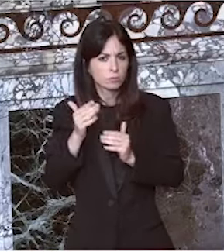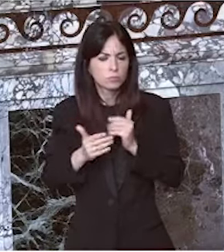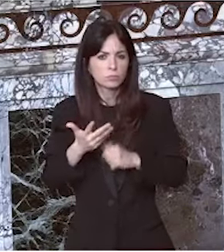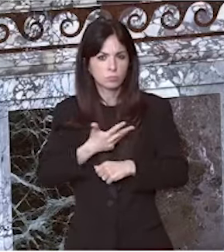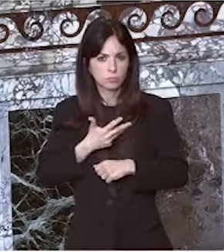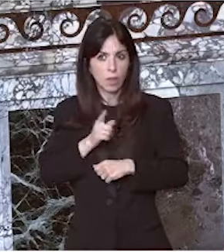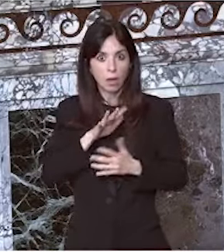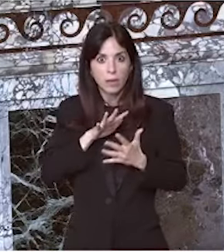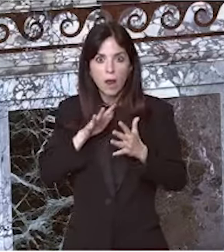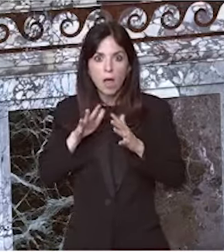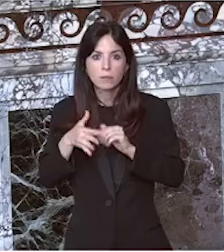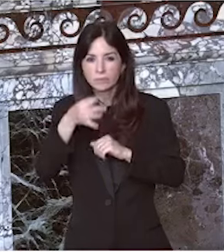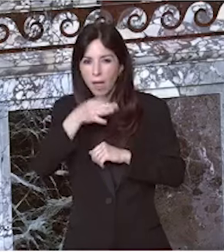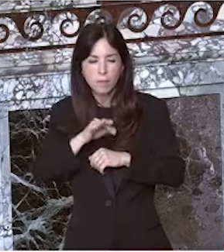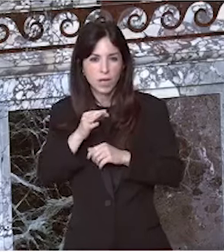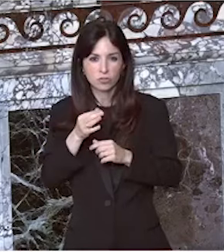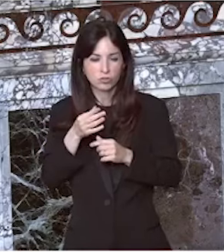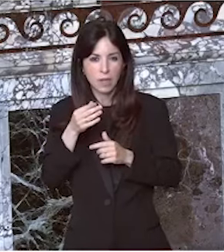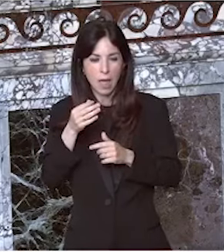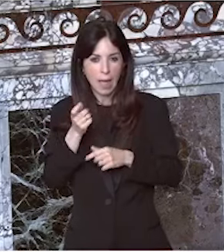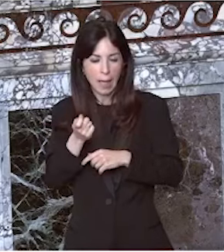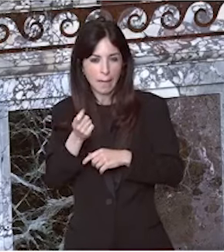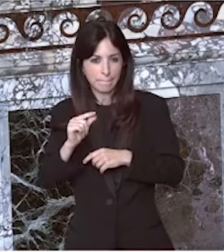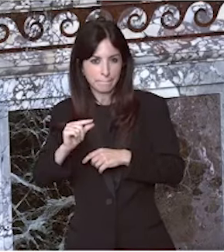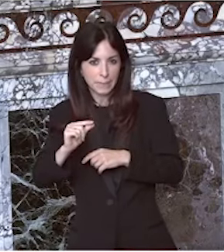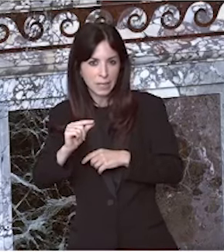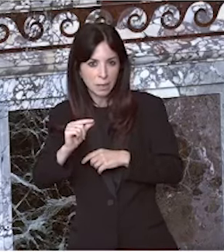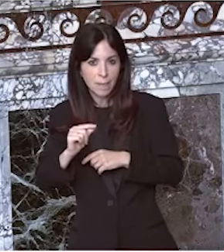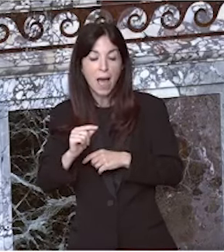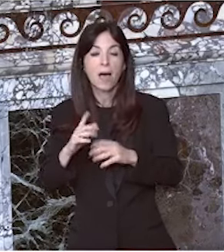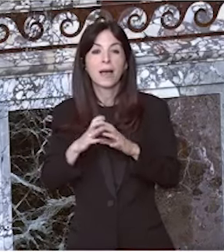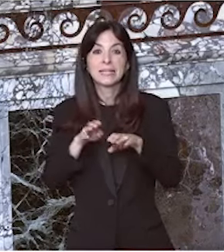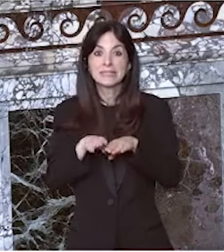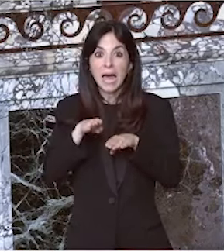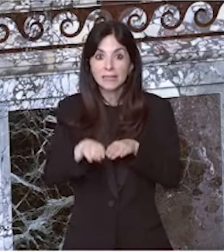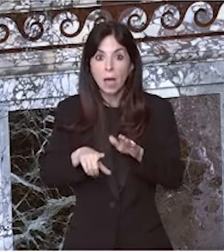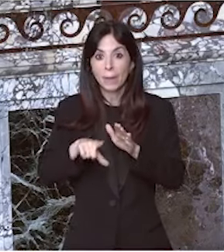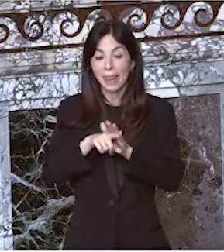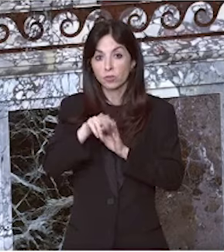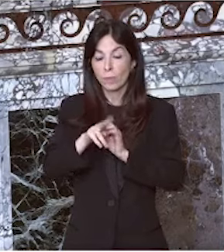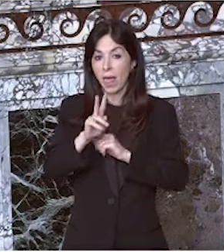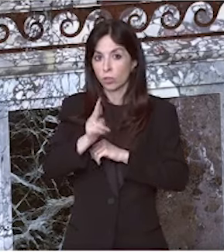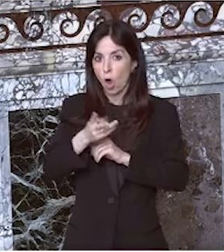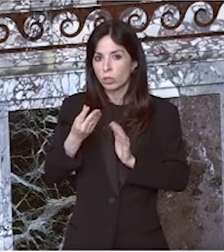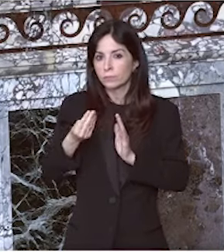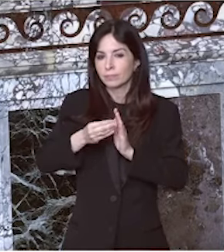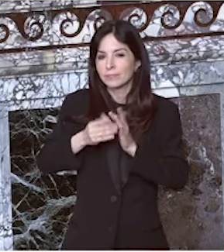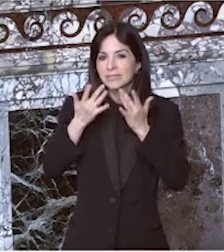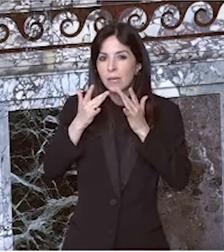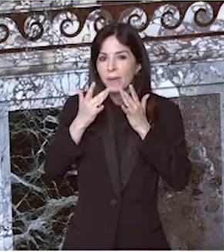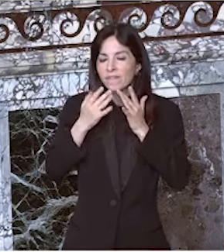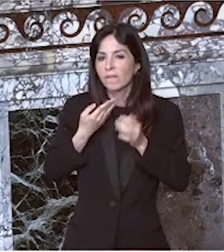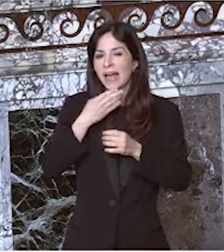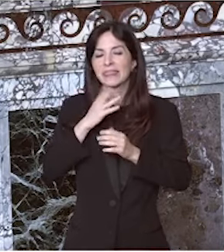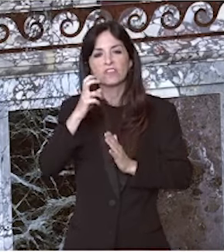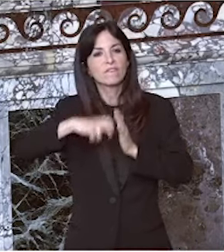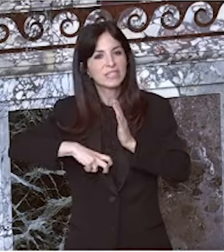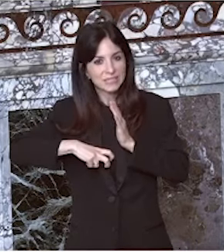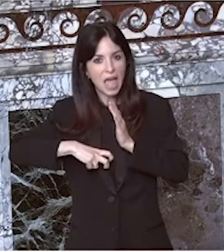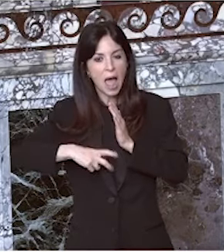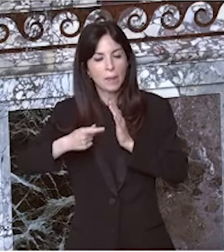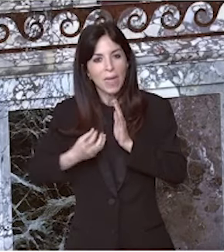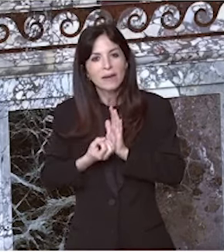di affermarsi. La legge sulle start-up del 2012 ha introdotto semplificazioni amministrative e vantaggi fiscali per